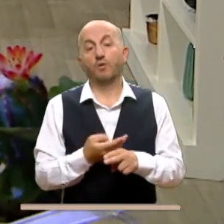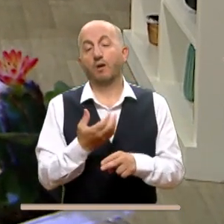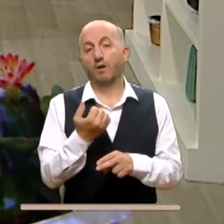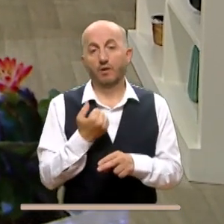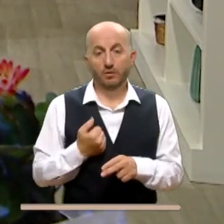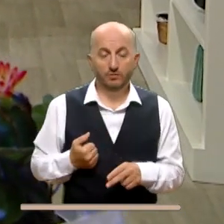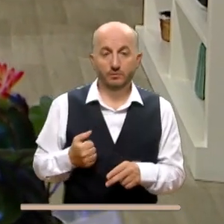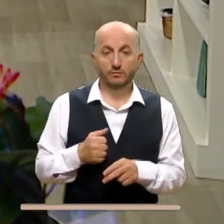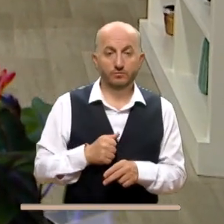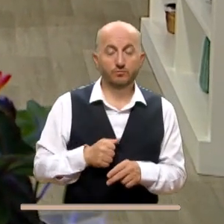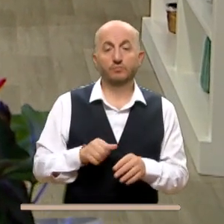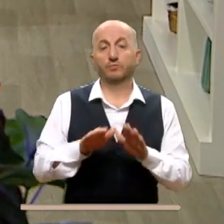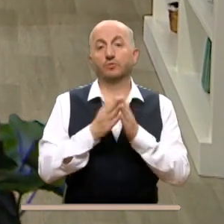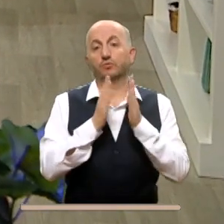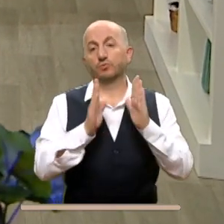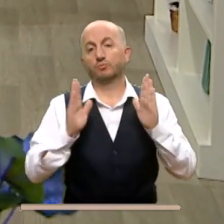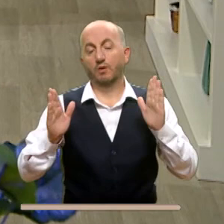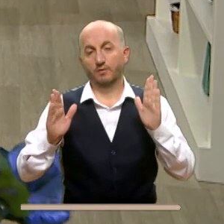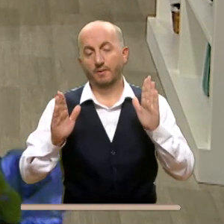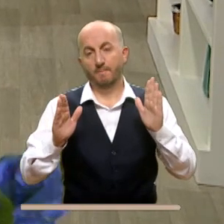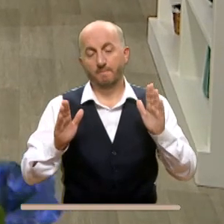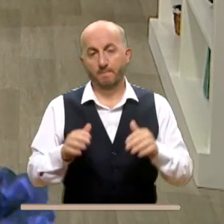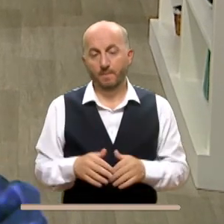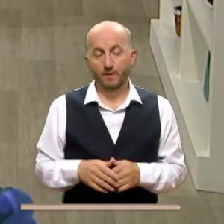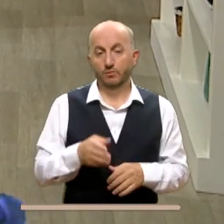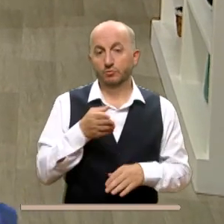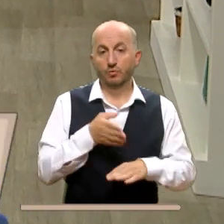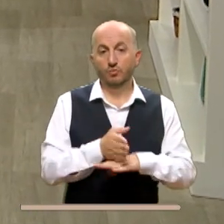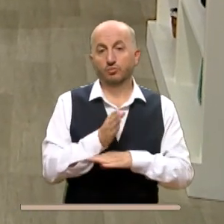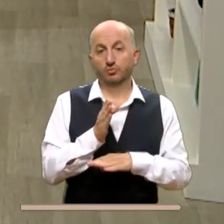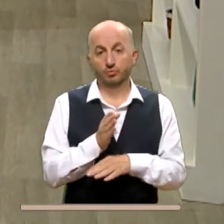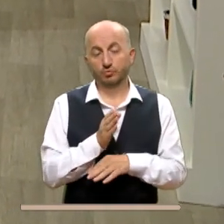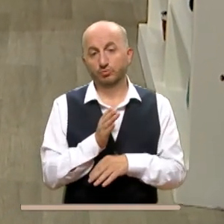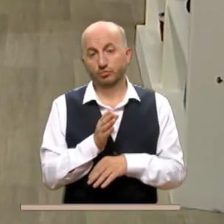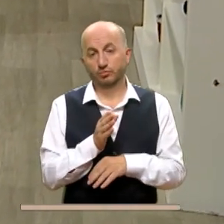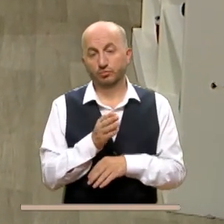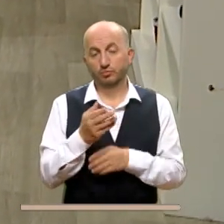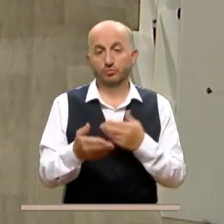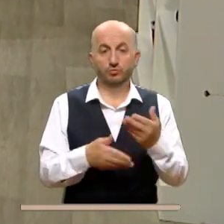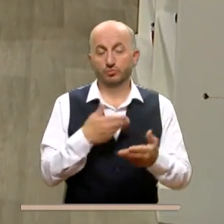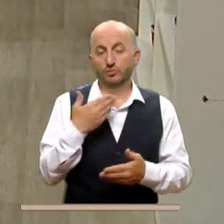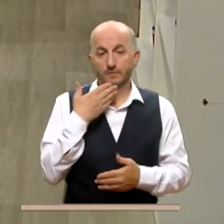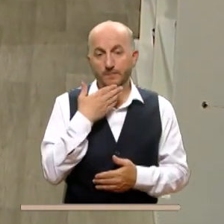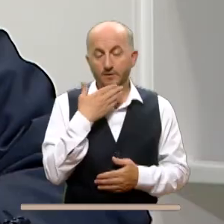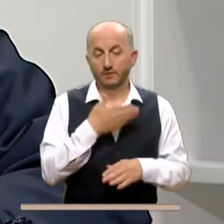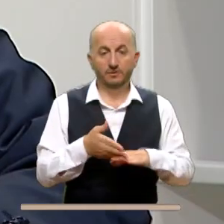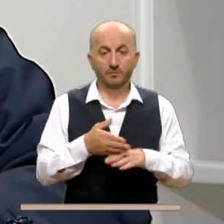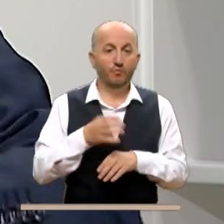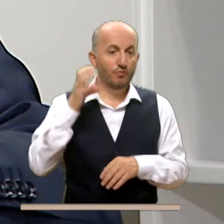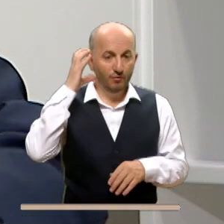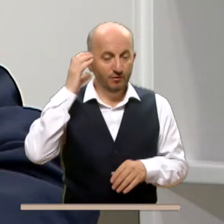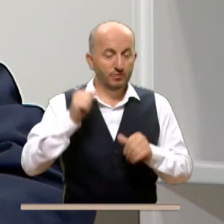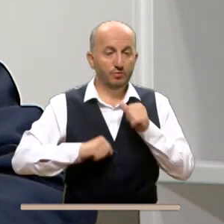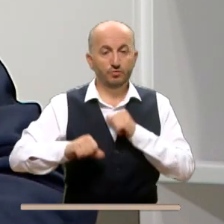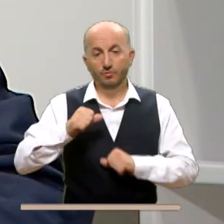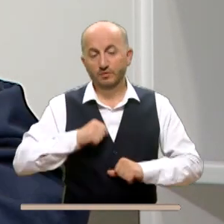bir kütüphane. Ben doğrusu sundukları imkanlar sebebiyle vakfımıza da